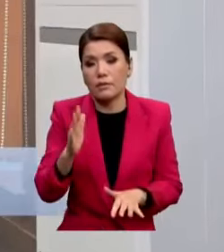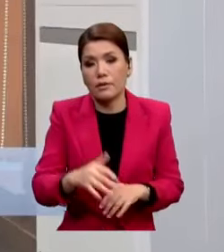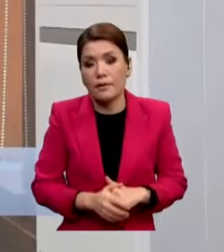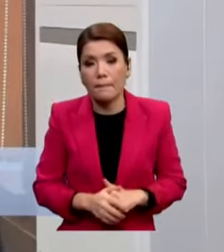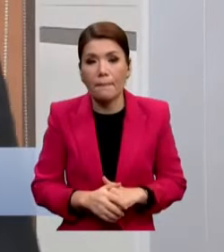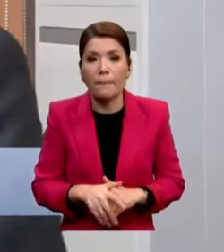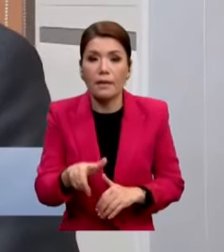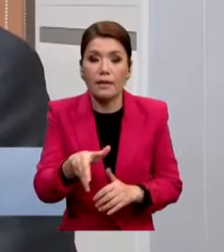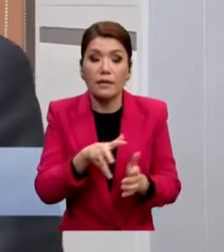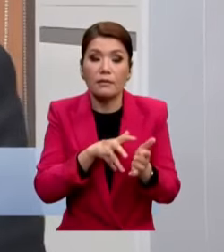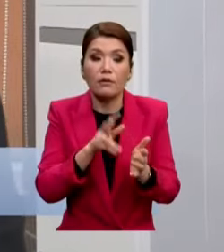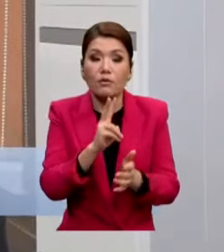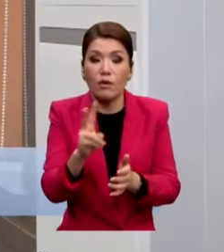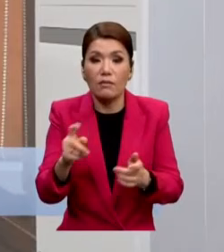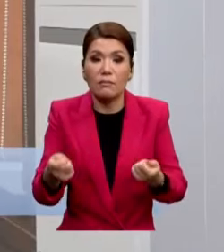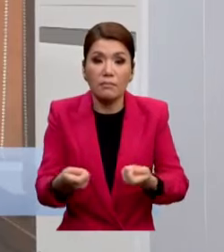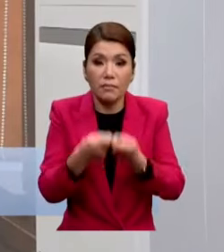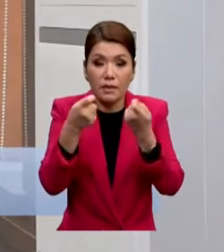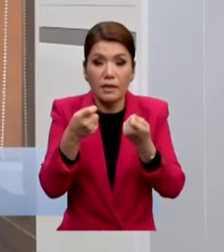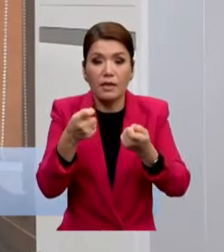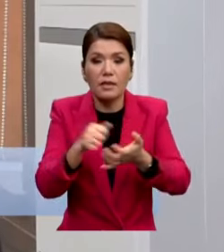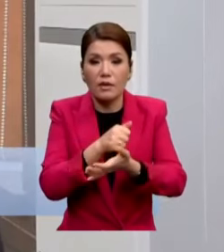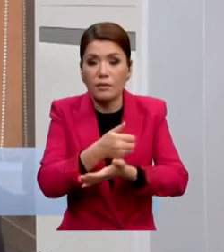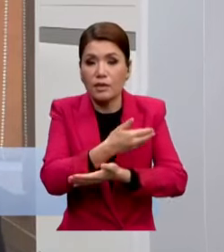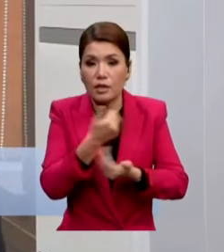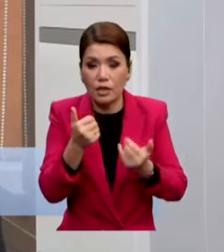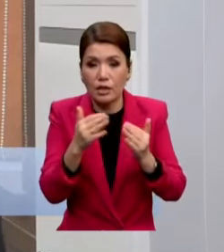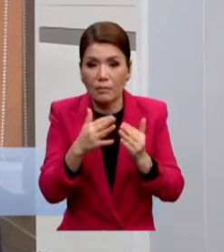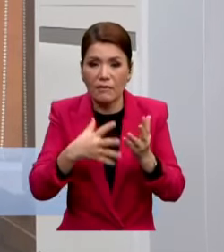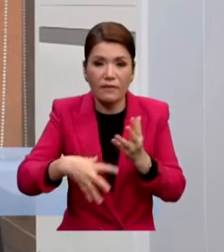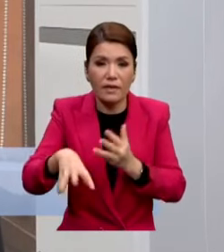их сносить, которые непригодны. А пригодные мы будем